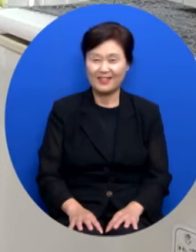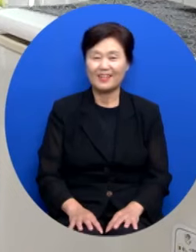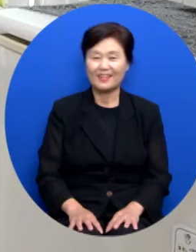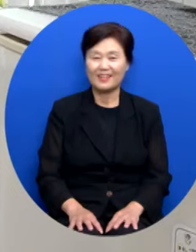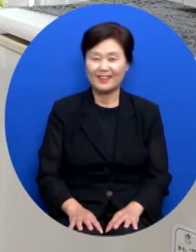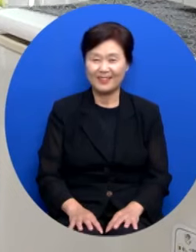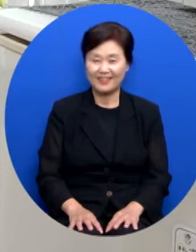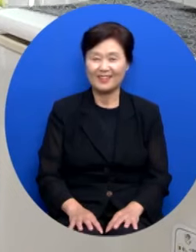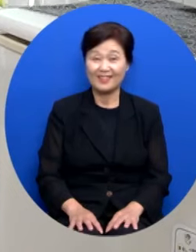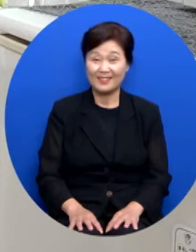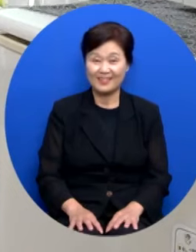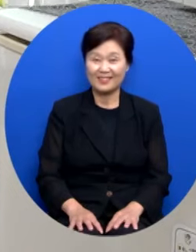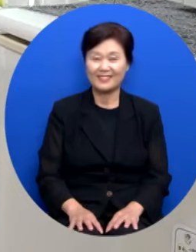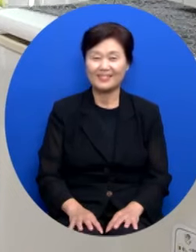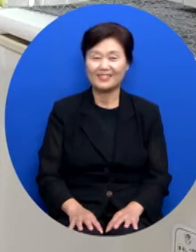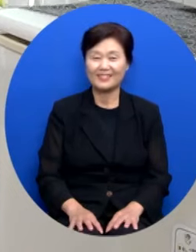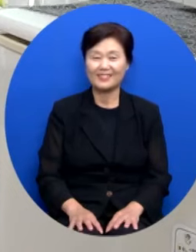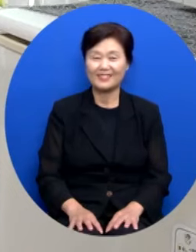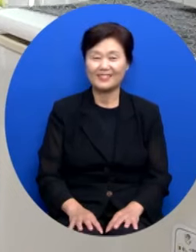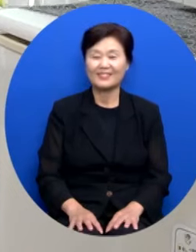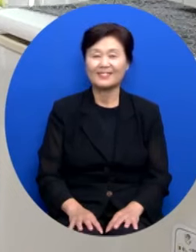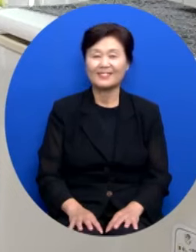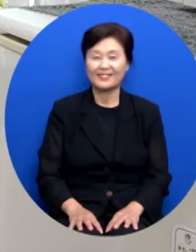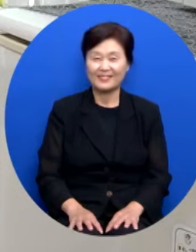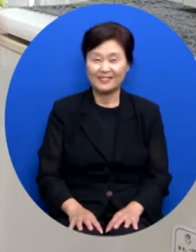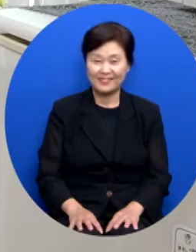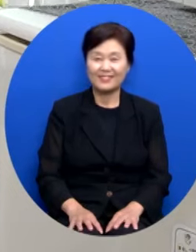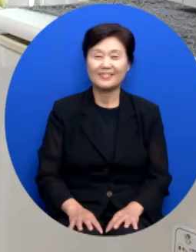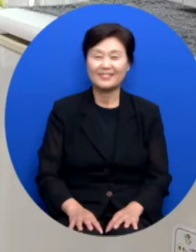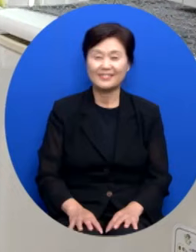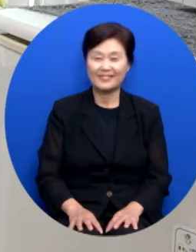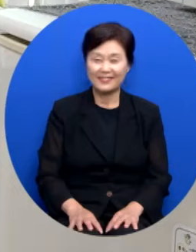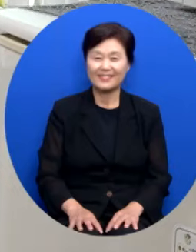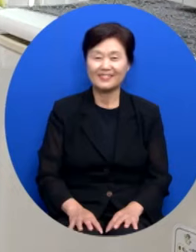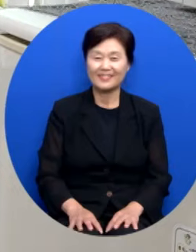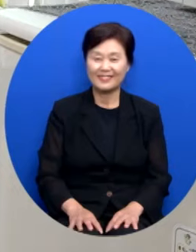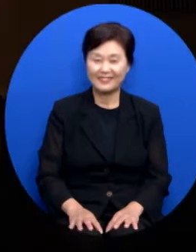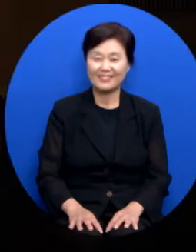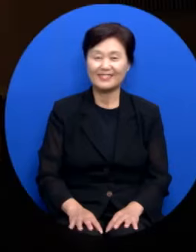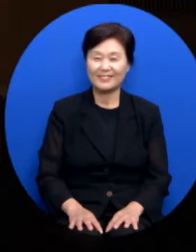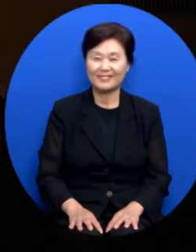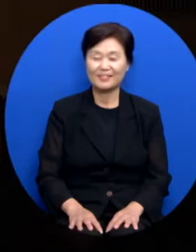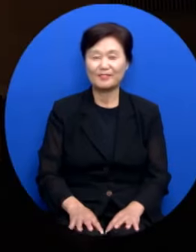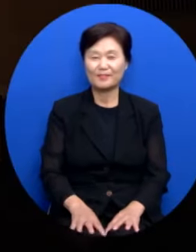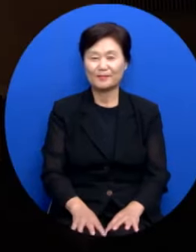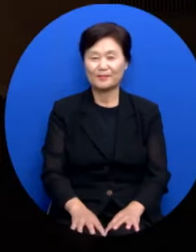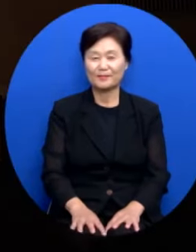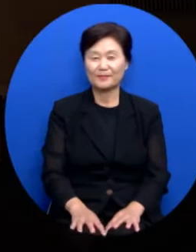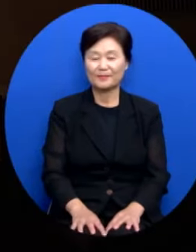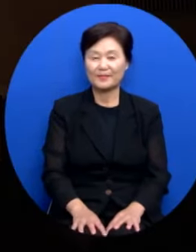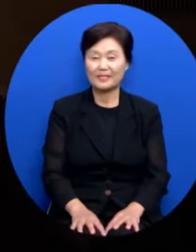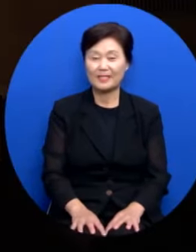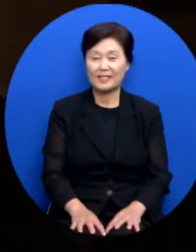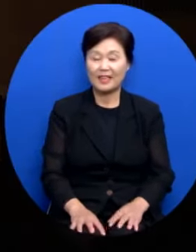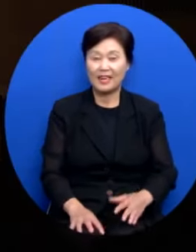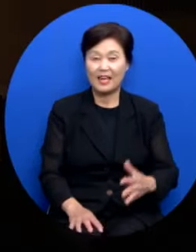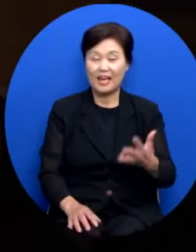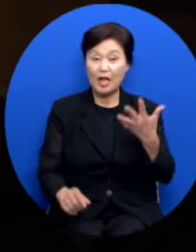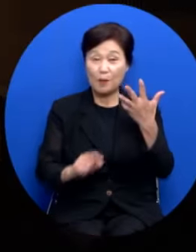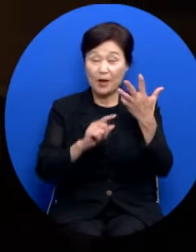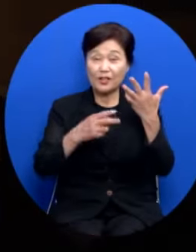예수님 한 분이면 우리는 행복한데 그 예수님을 전파하고 싶습니다. 13일 열린